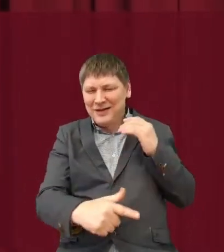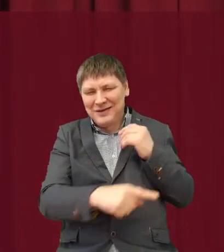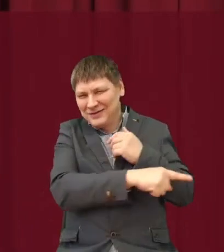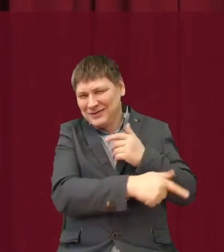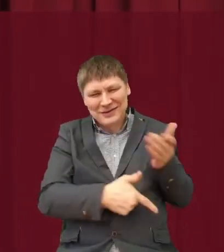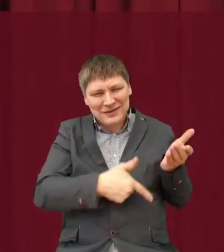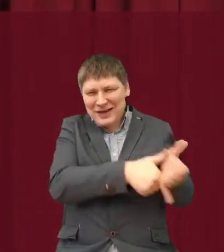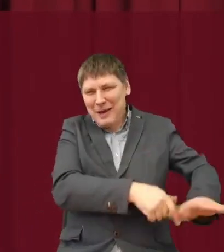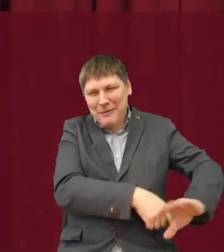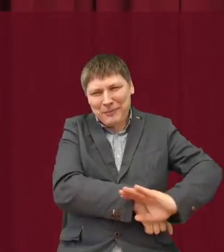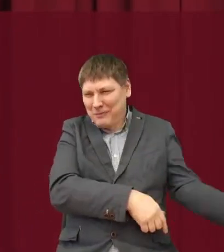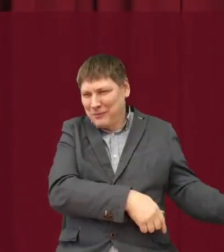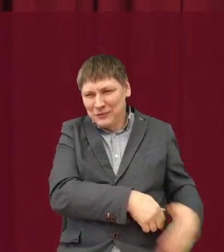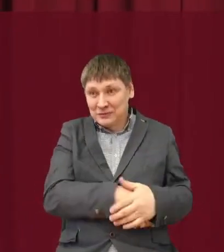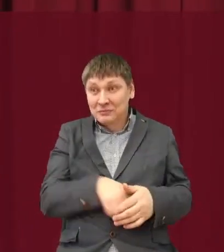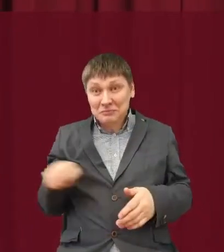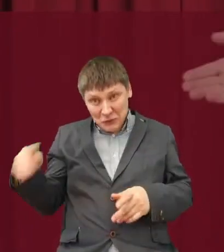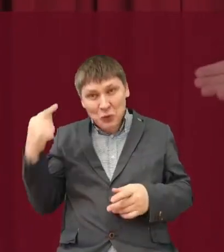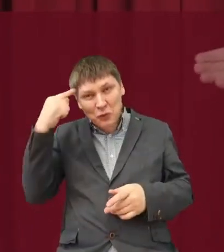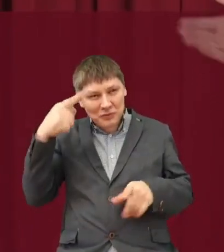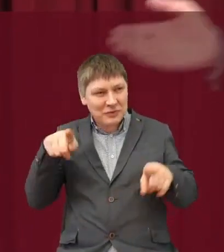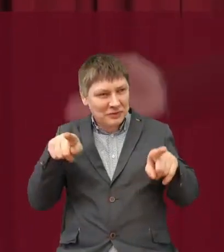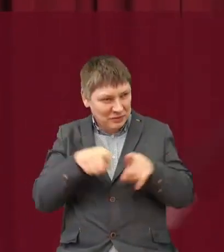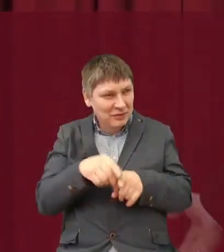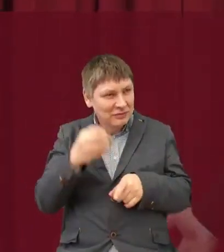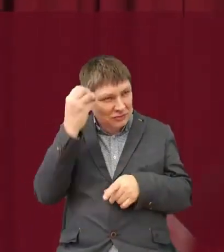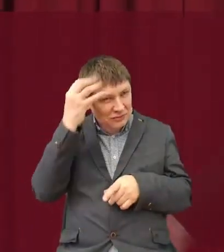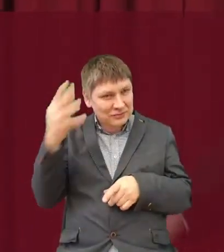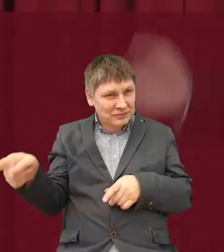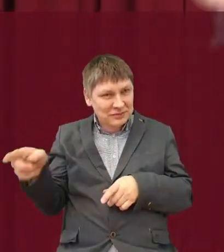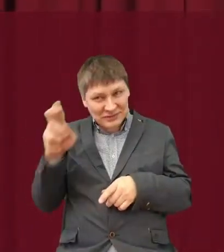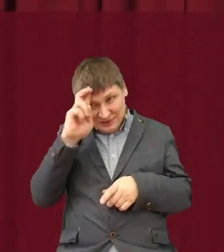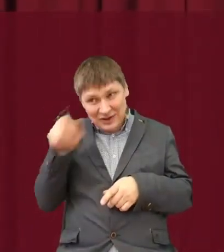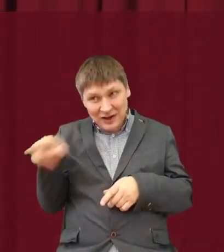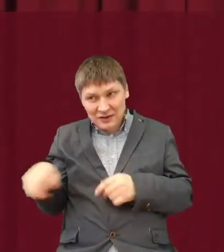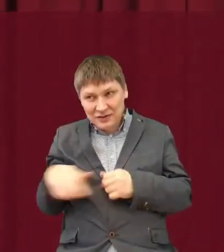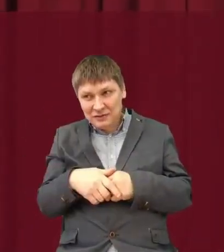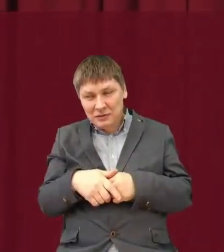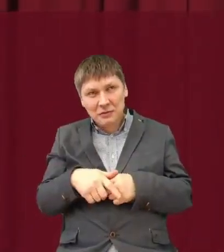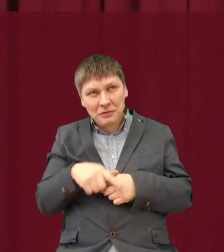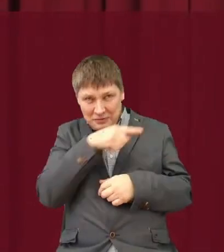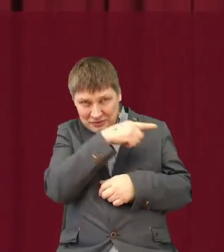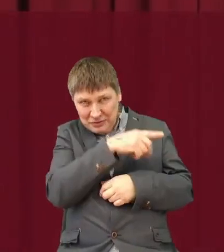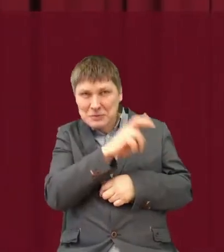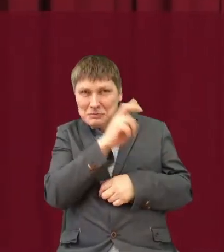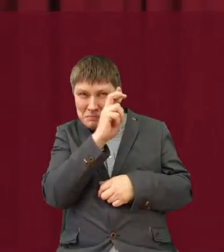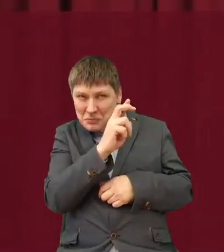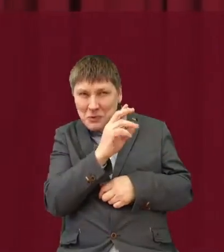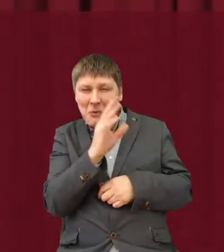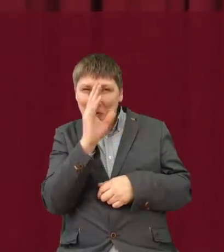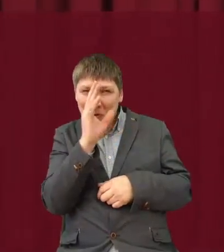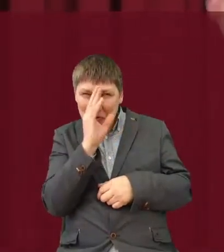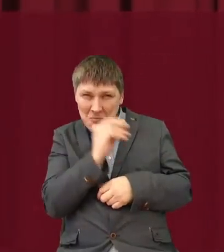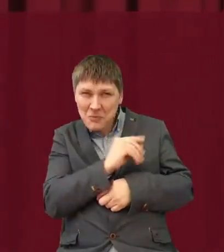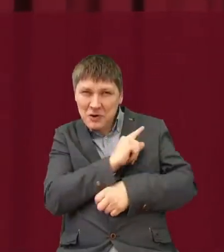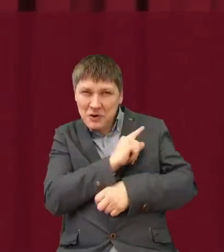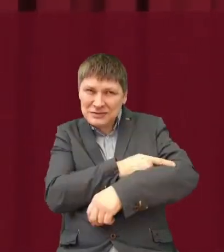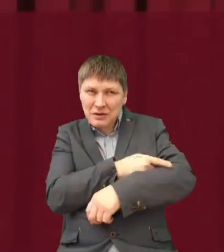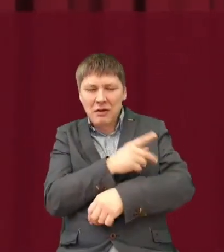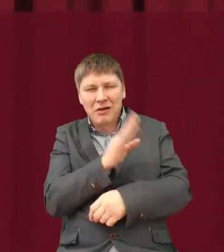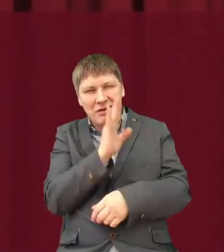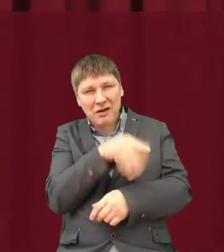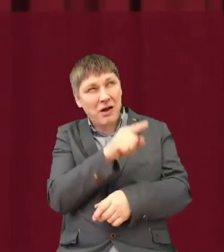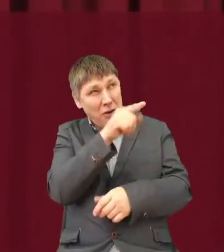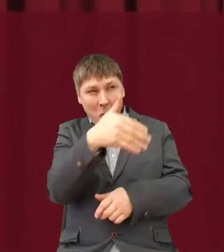бог гор он не Бог далин в долинах другой Бог да у них сильный бог но в своей сфере влияния